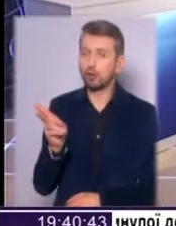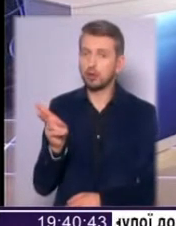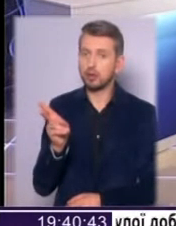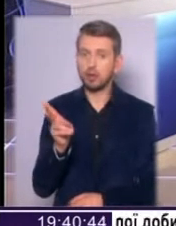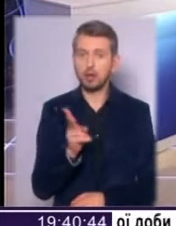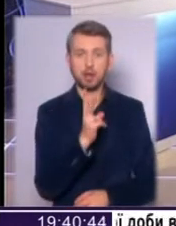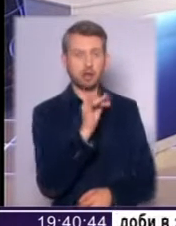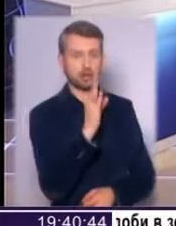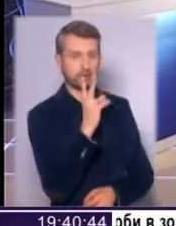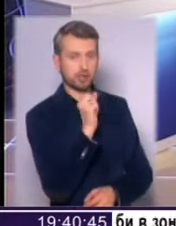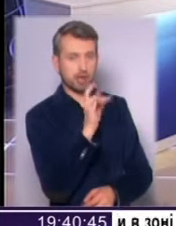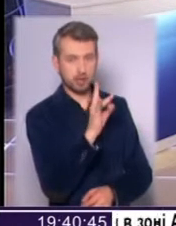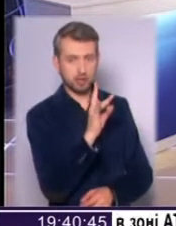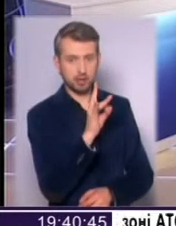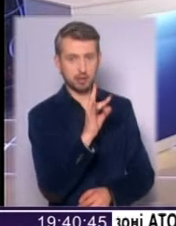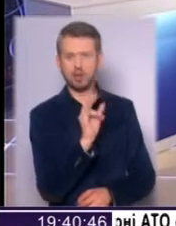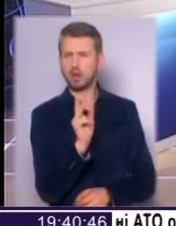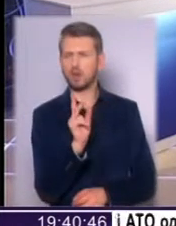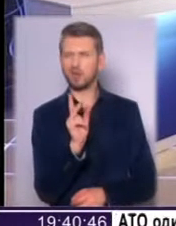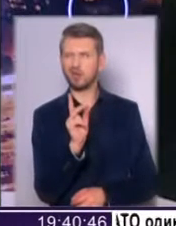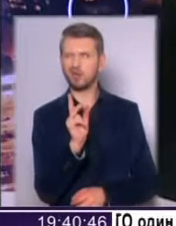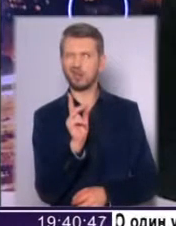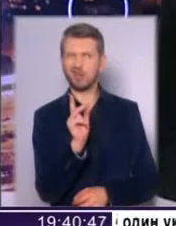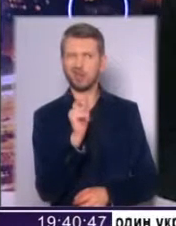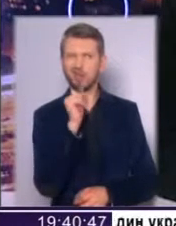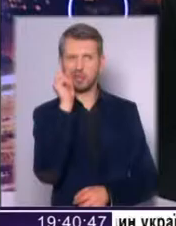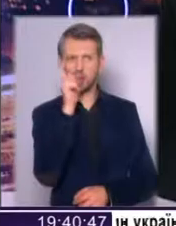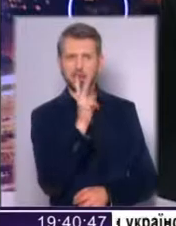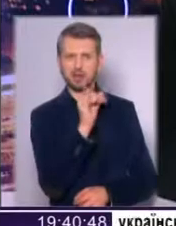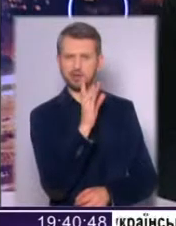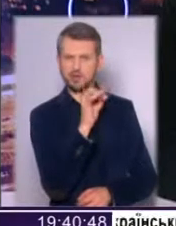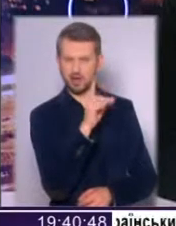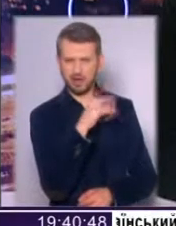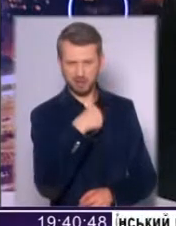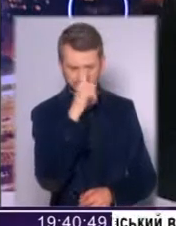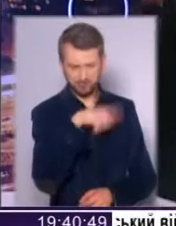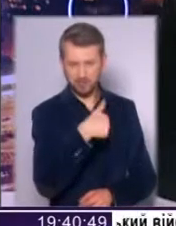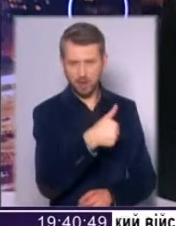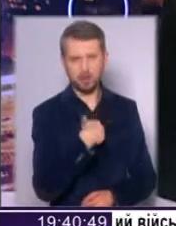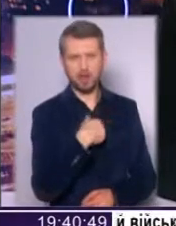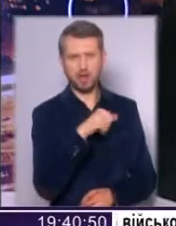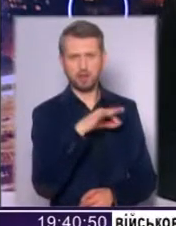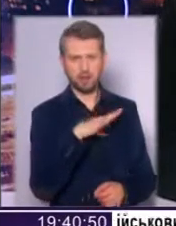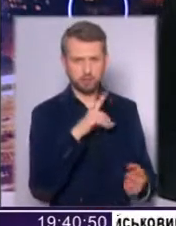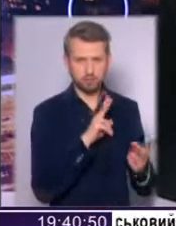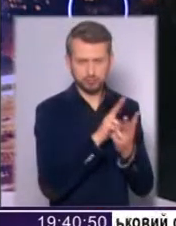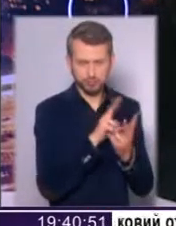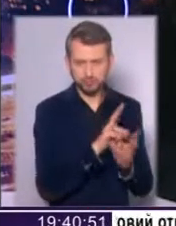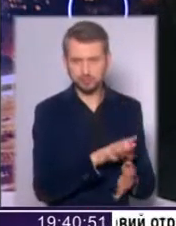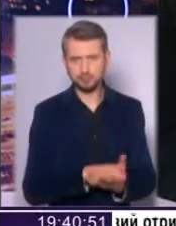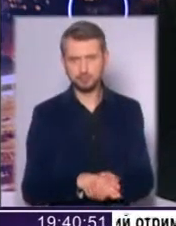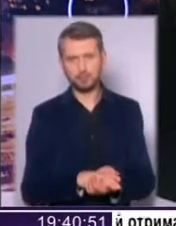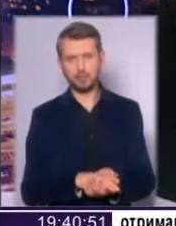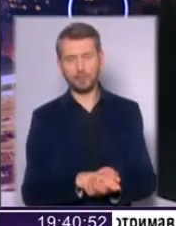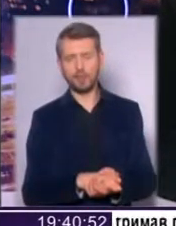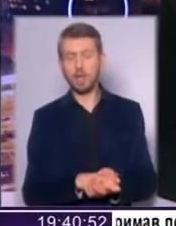Це кішкар. Так. І другий, я просто не пам'ятаю, кішкаря дуже добре знаю, Так. ми з ним зустрічались в АТО, в АТО і так далі. Так, да. так. От,